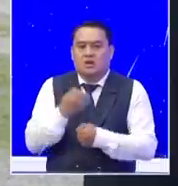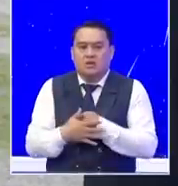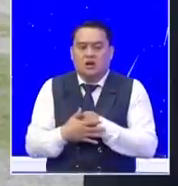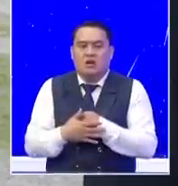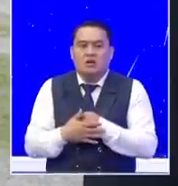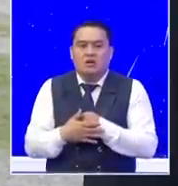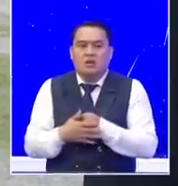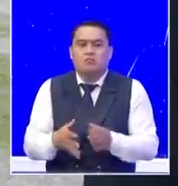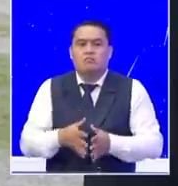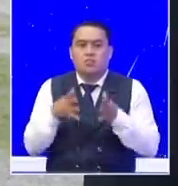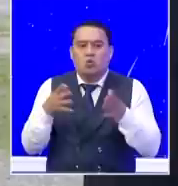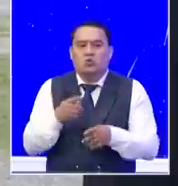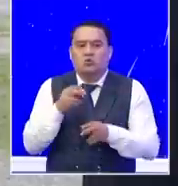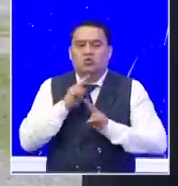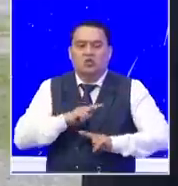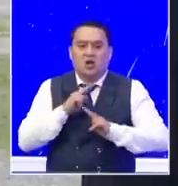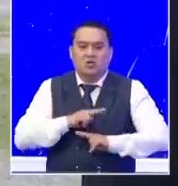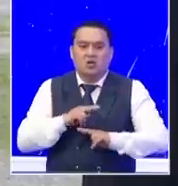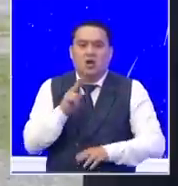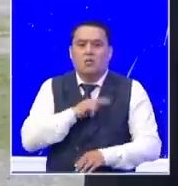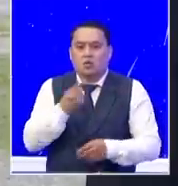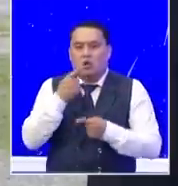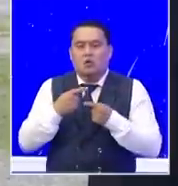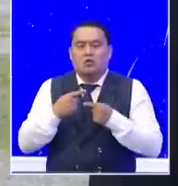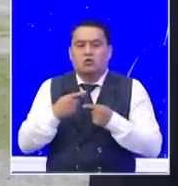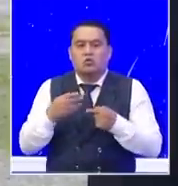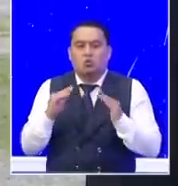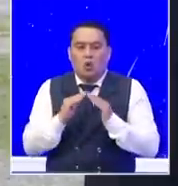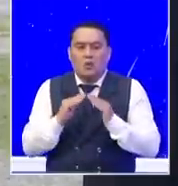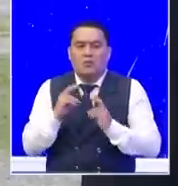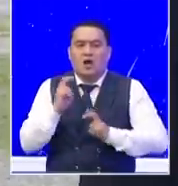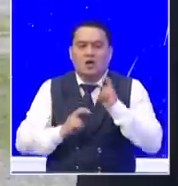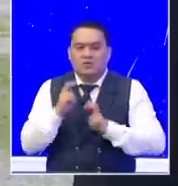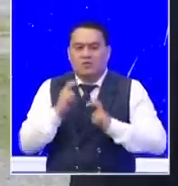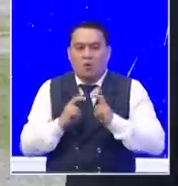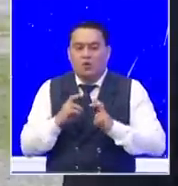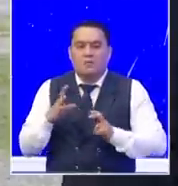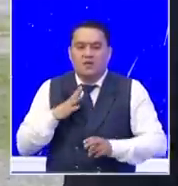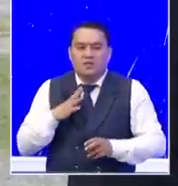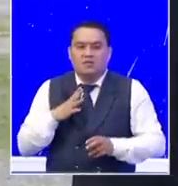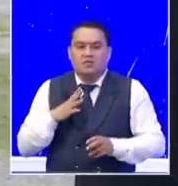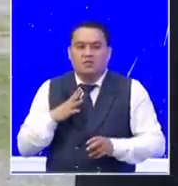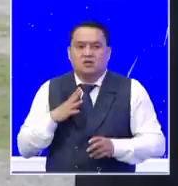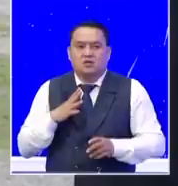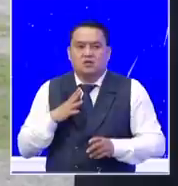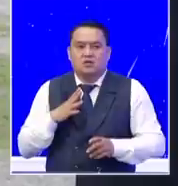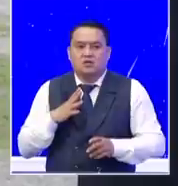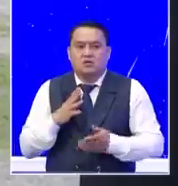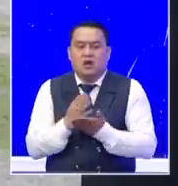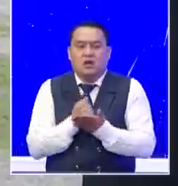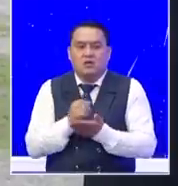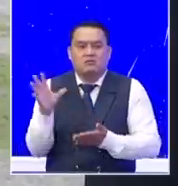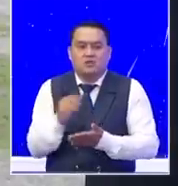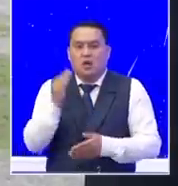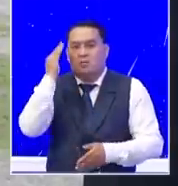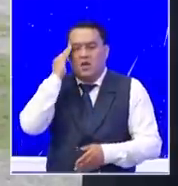аппарат, большая часть сотрудников работали на удаленном доступе, но производственники, так как это производственная часть, сохраняя все